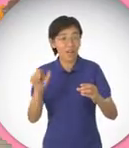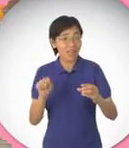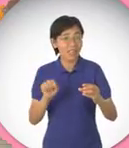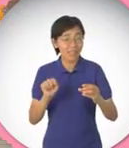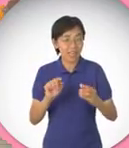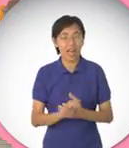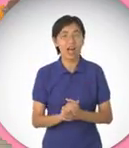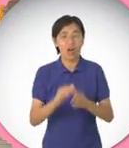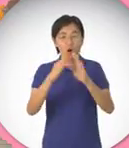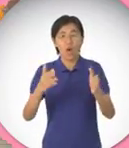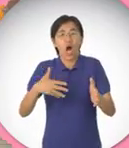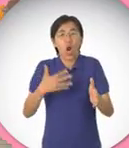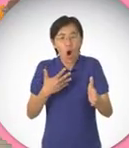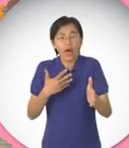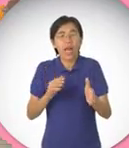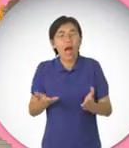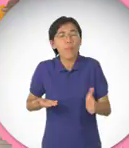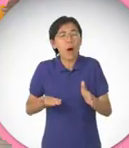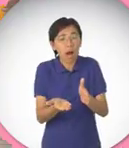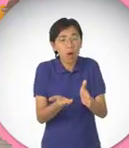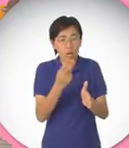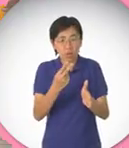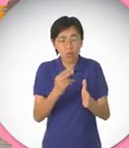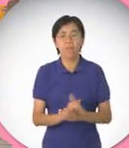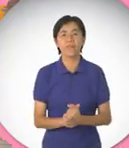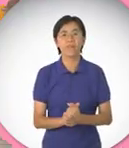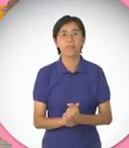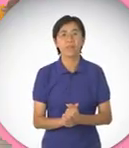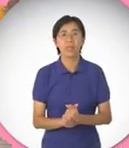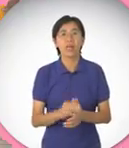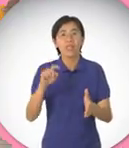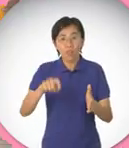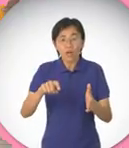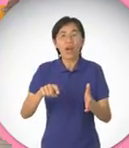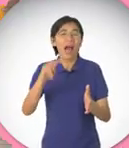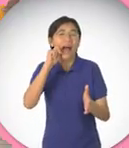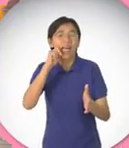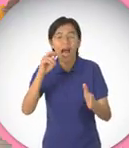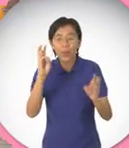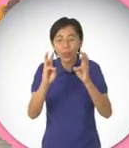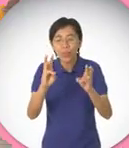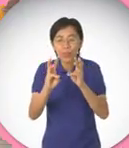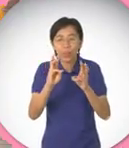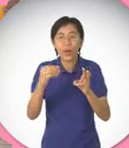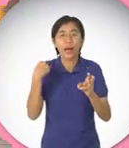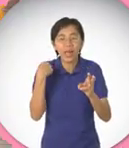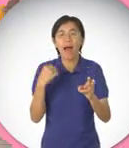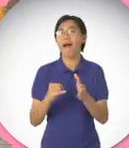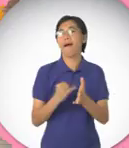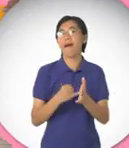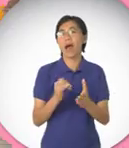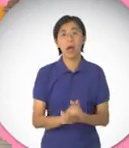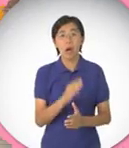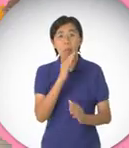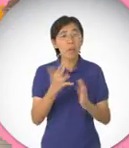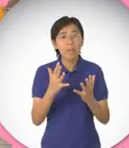ต้องมีการพ่นไอ้น้ำ ครับผม ถ้าเรามีเตาอบที่สามารถกดสตรีมได้เลยพ่นไอ้น้ำได้เลยก็จะง่ายสำหรับเราแต ่ ถ้าสมมติไม่มีทำที่บ้านเป็นเต